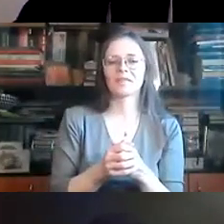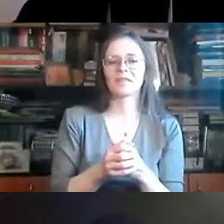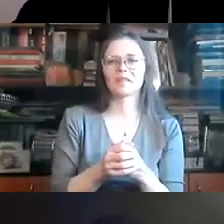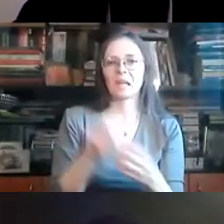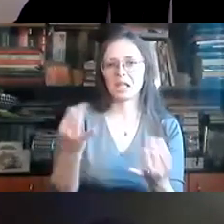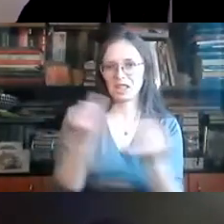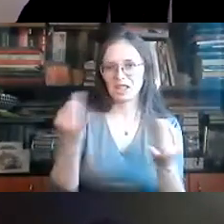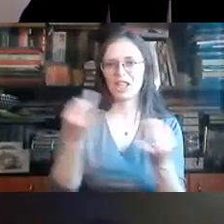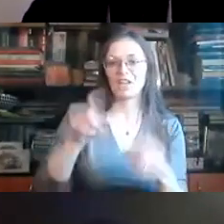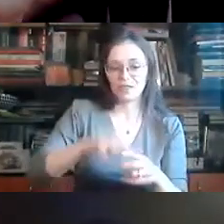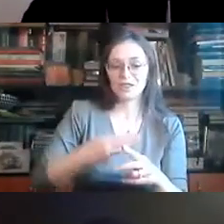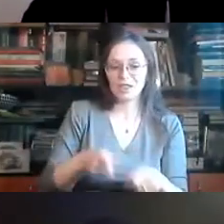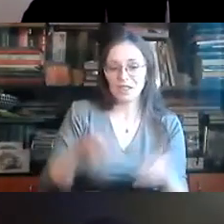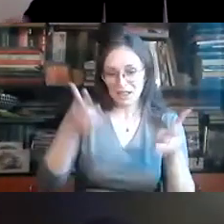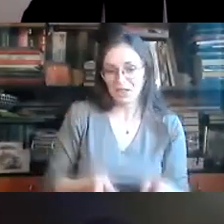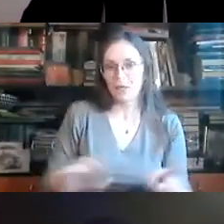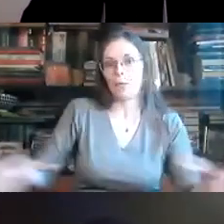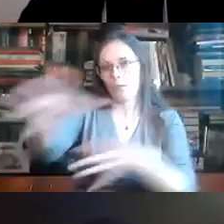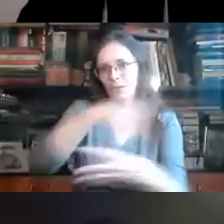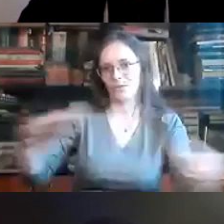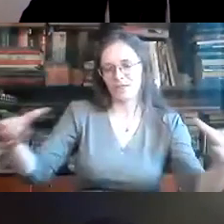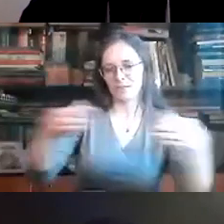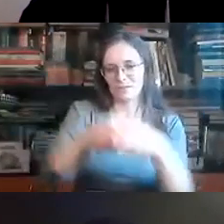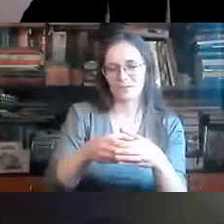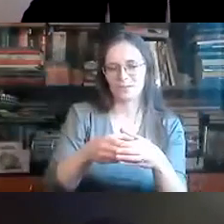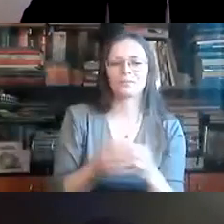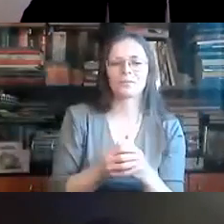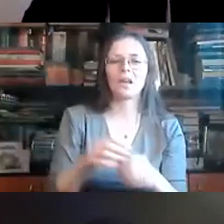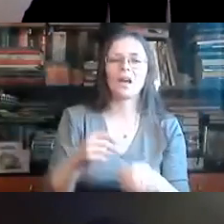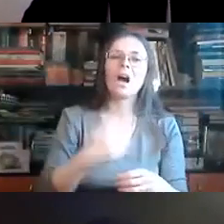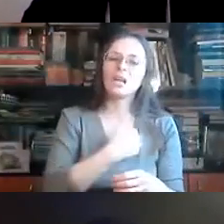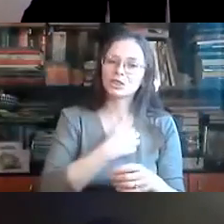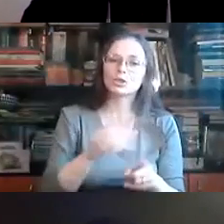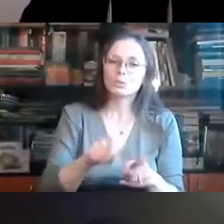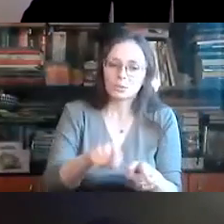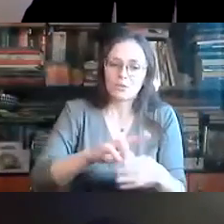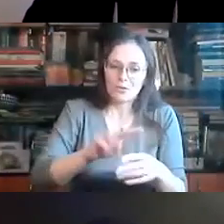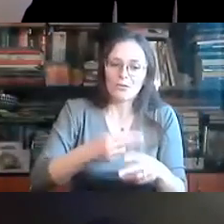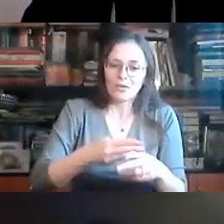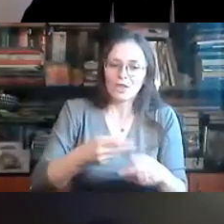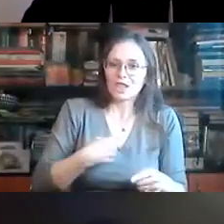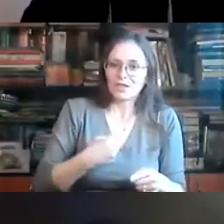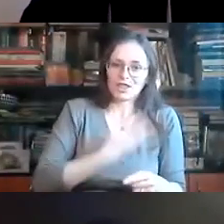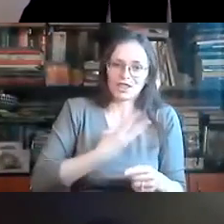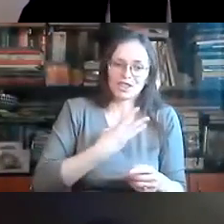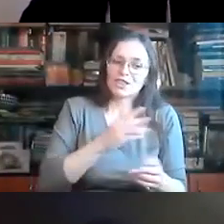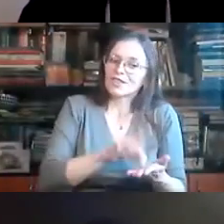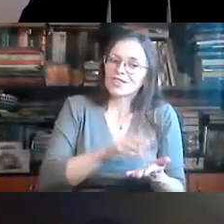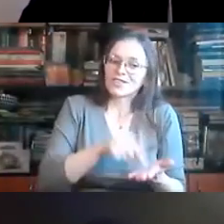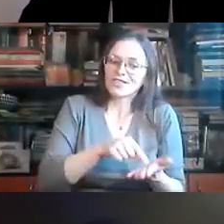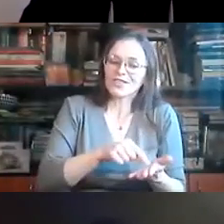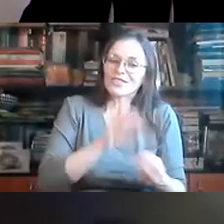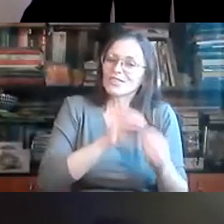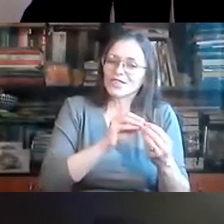Поэтому хотелось бы, чтобы вот этот импульс общения, он сохранился, и когда это все закончилось, наши встречи были